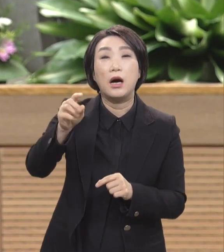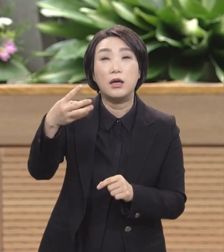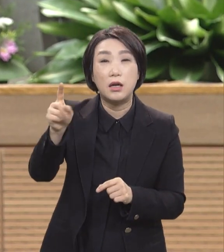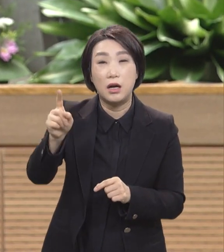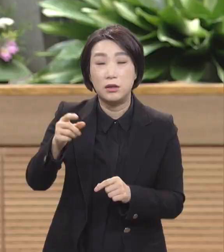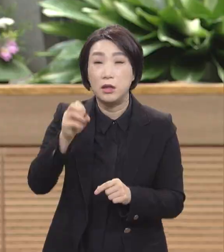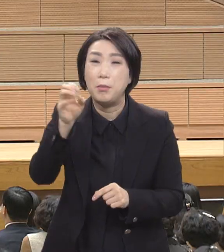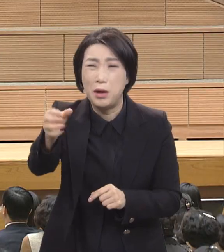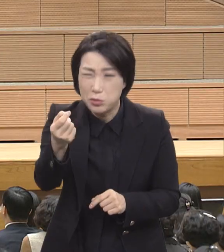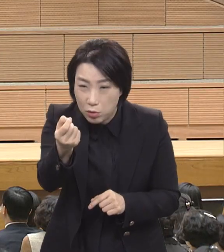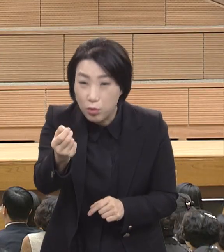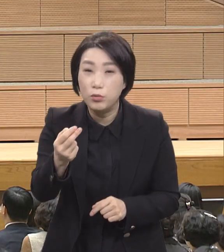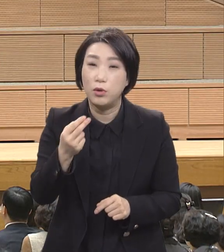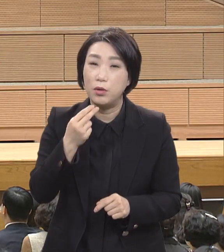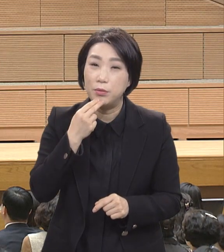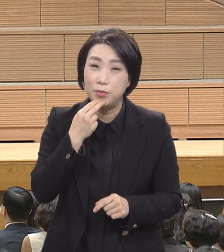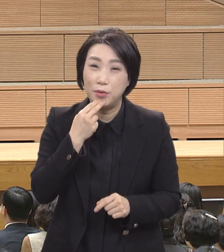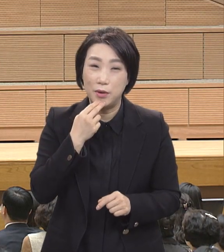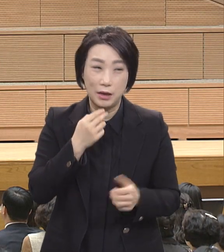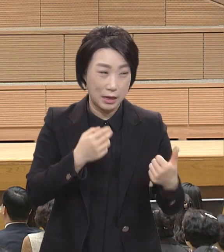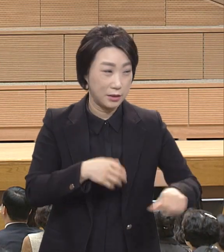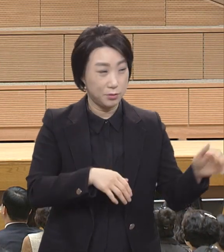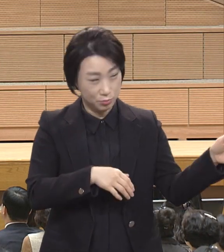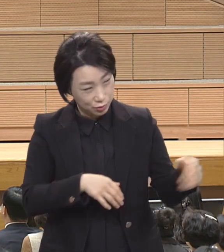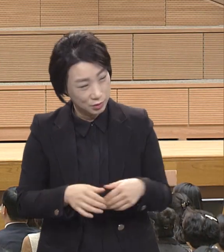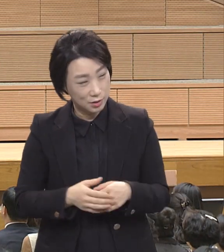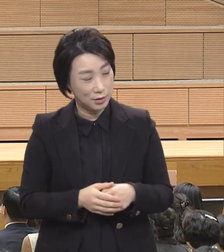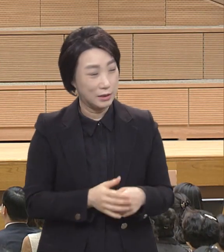한마디도 않고 이사가